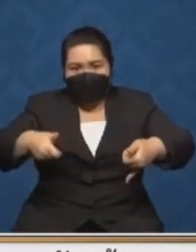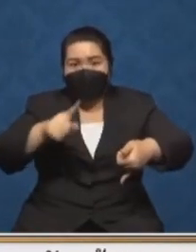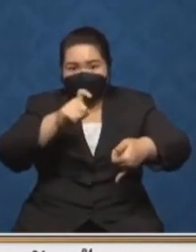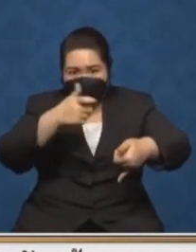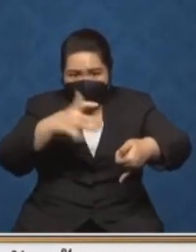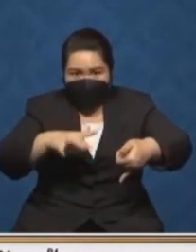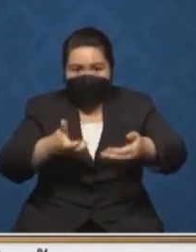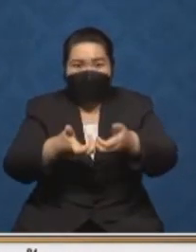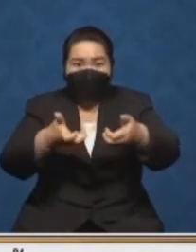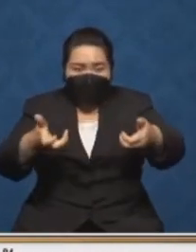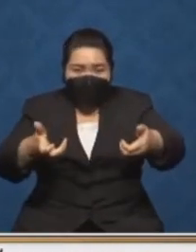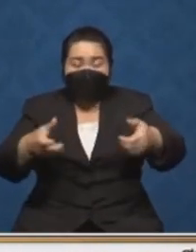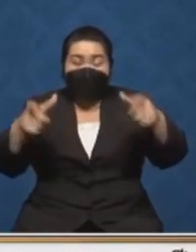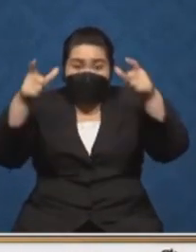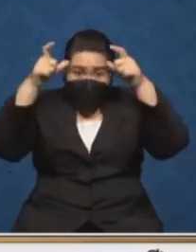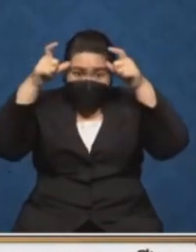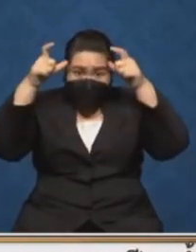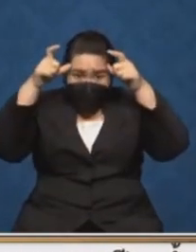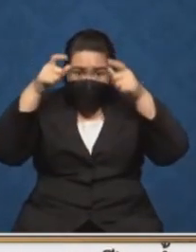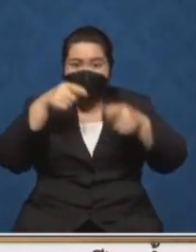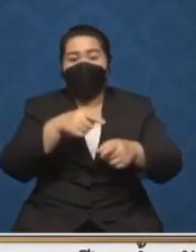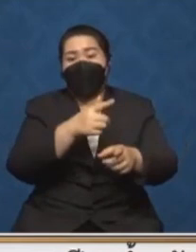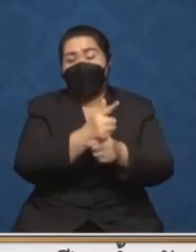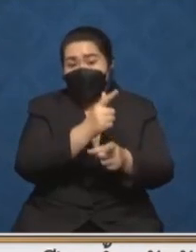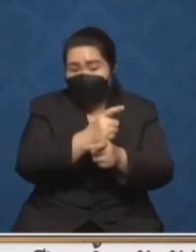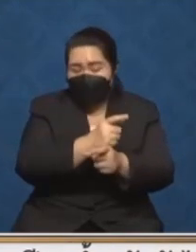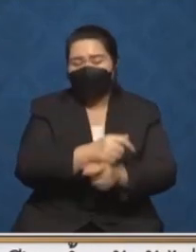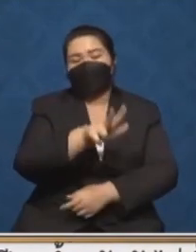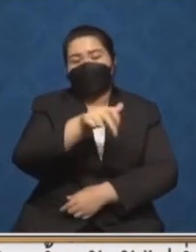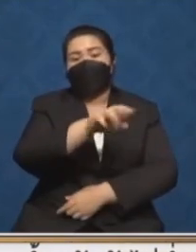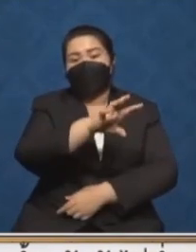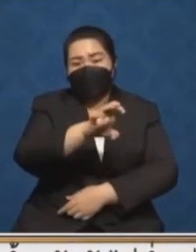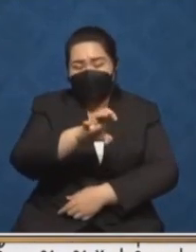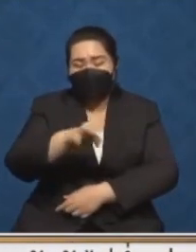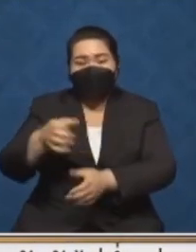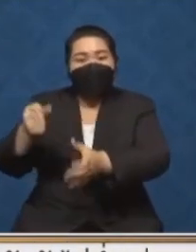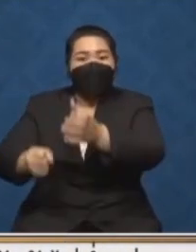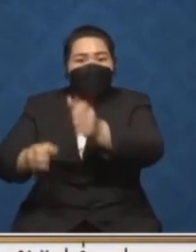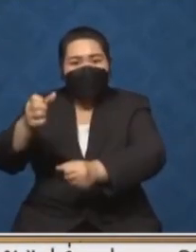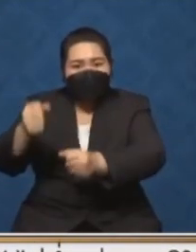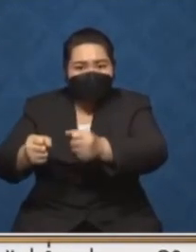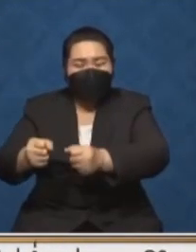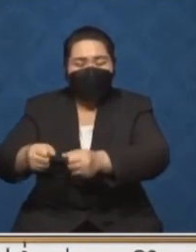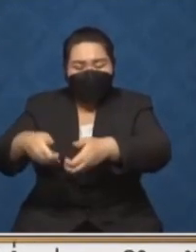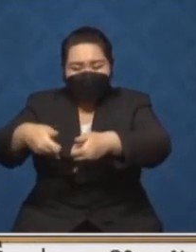เป็นโครเนื้อ 3,400 ตัว โครโม 90 ตัว